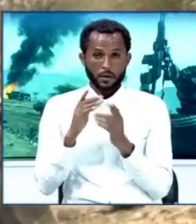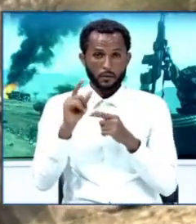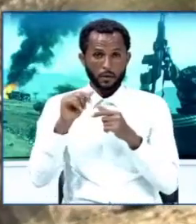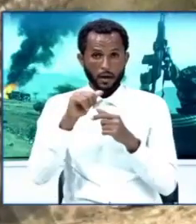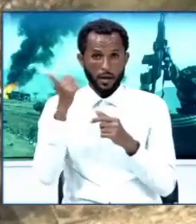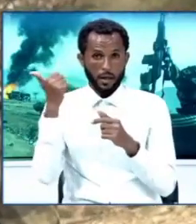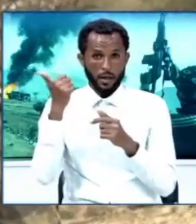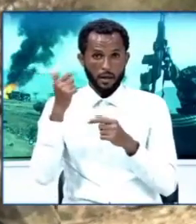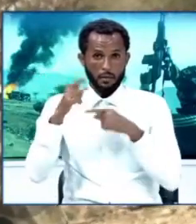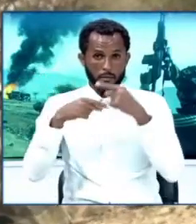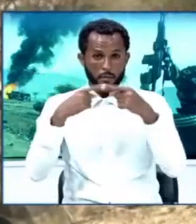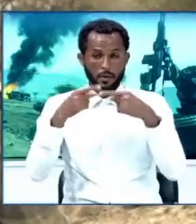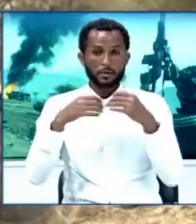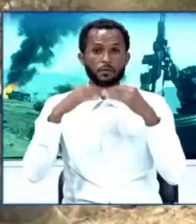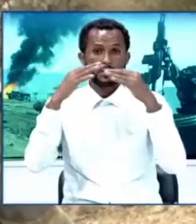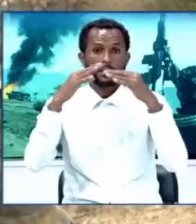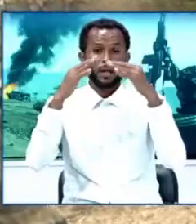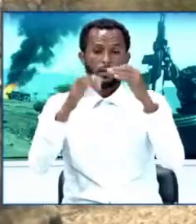ምስጋርን